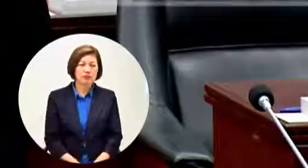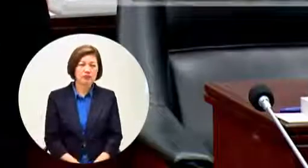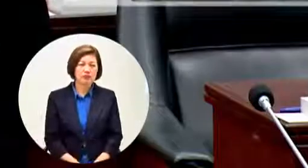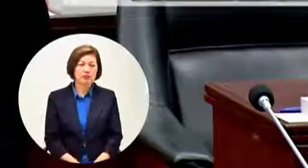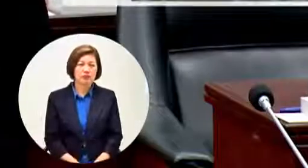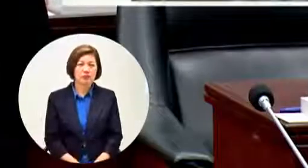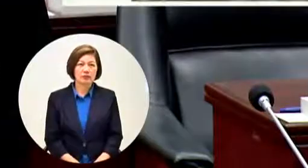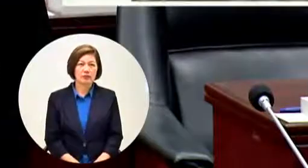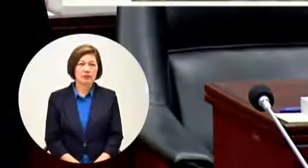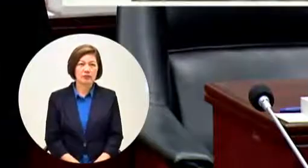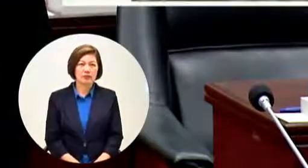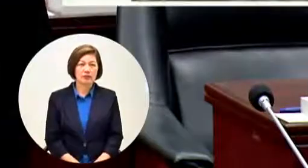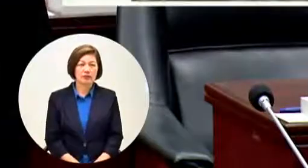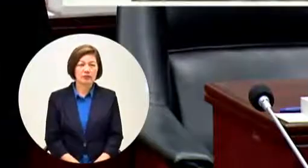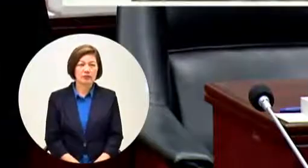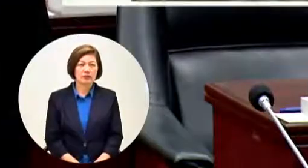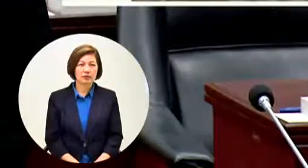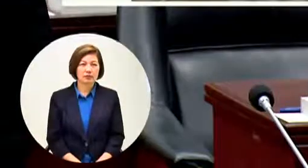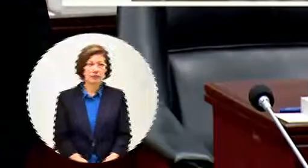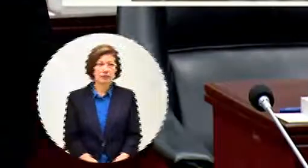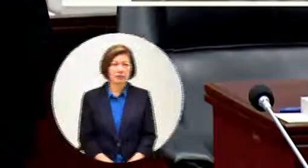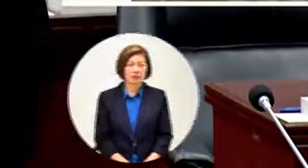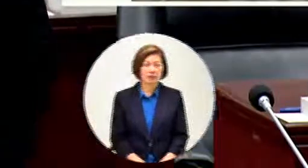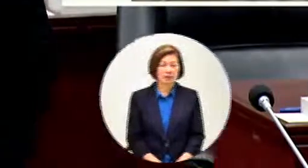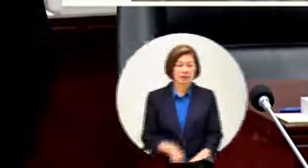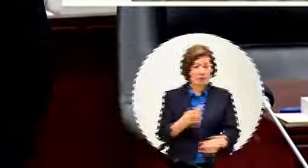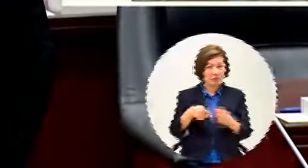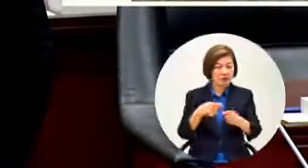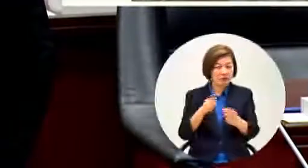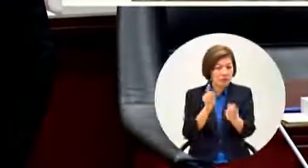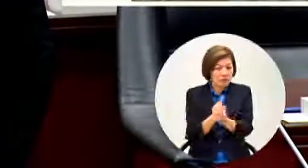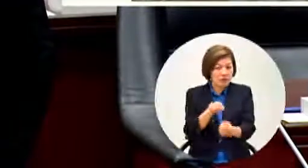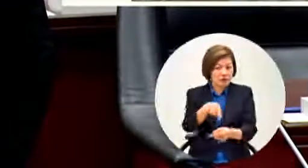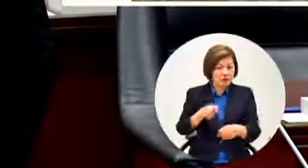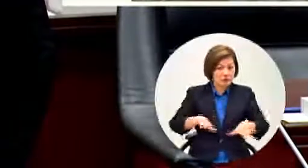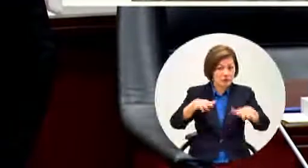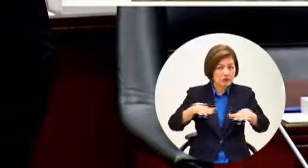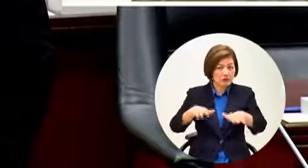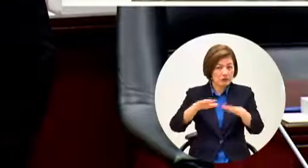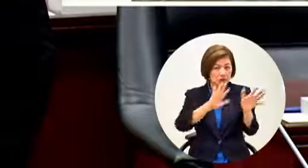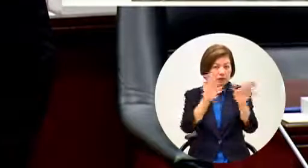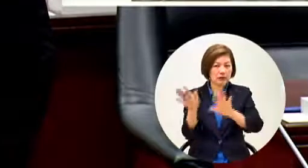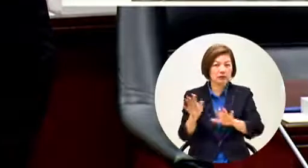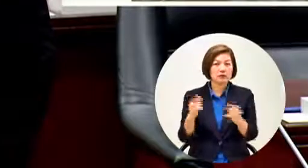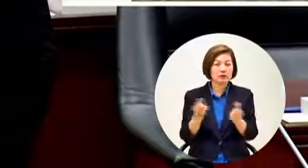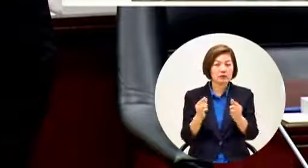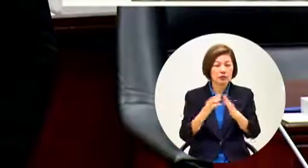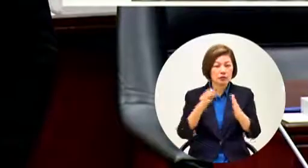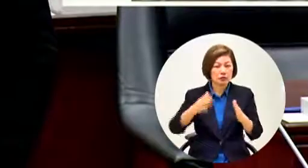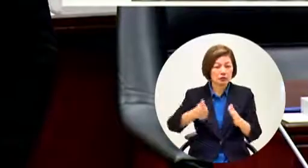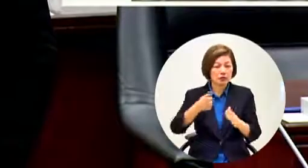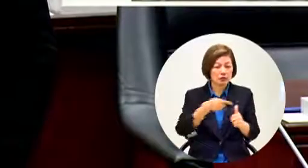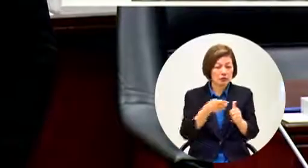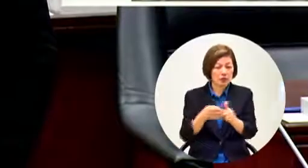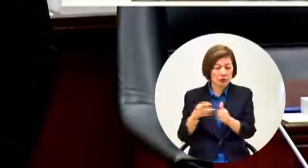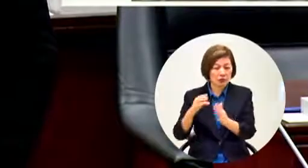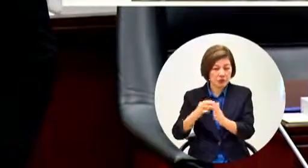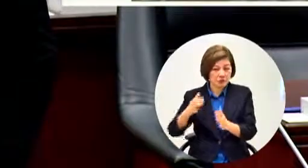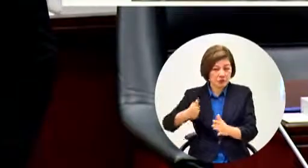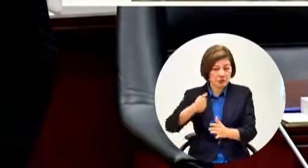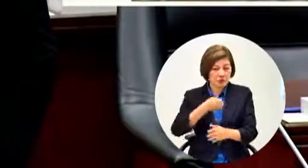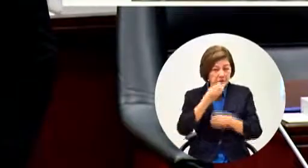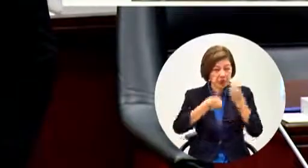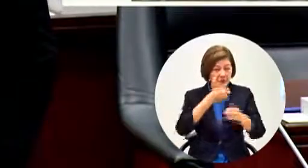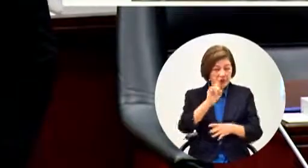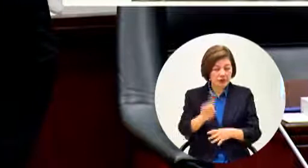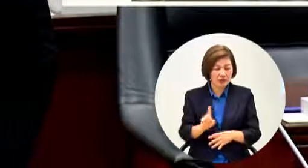这每年啦，像拄到这民众第一个，就像局长吼，咱到局长所讲的，人第一